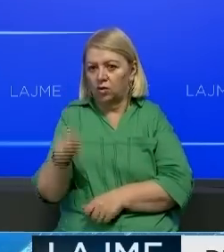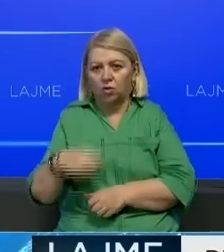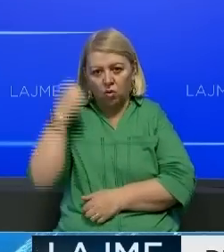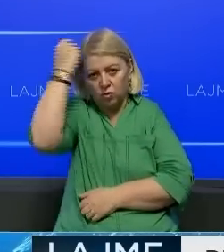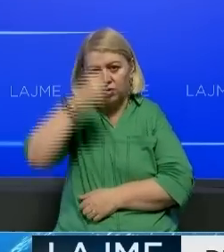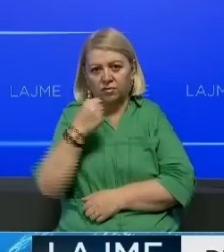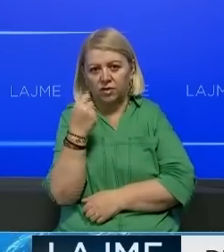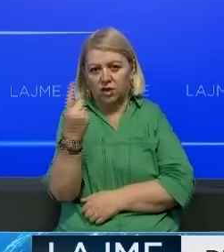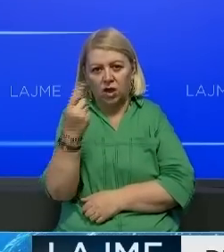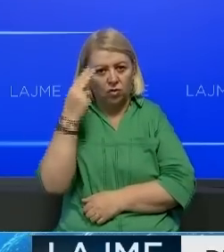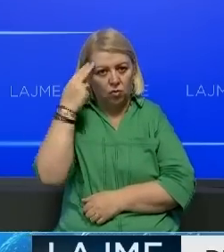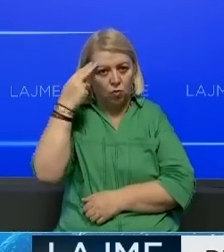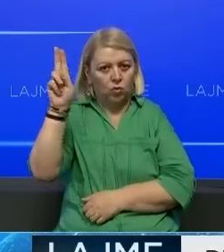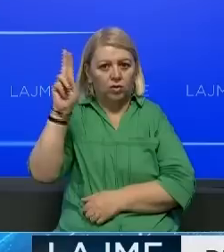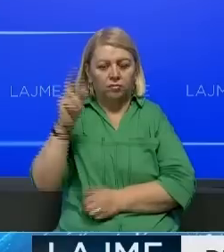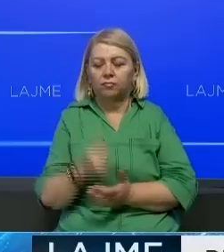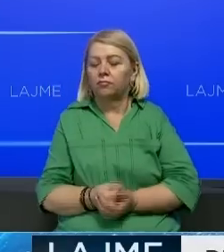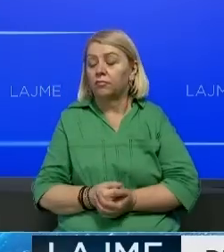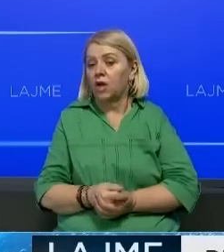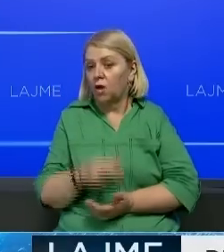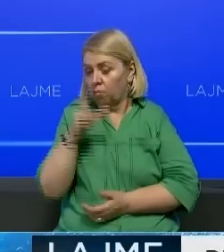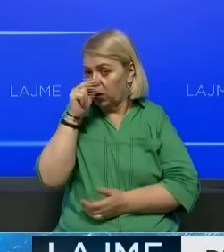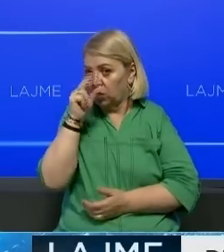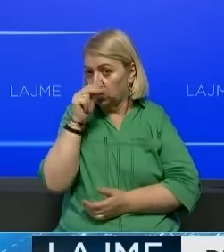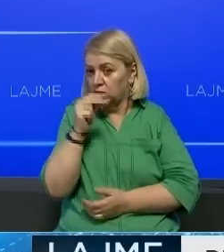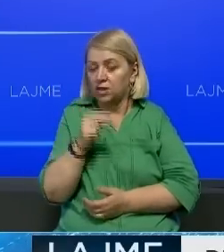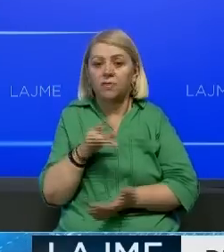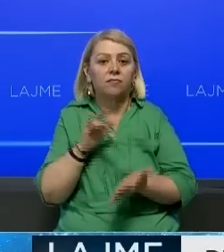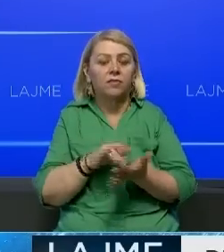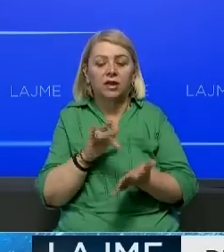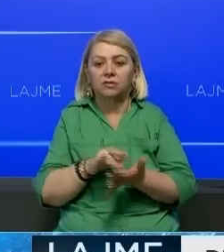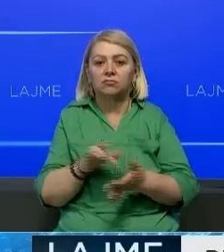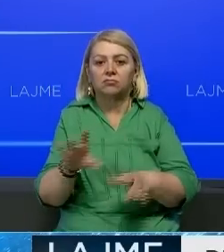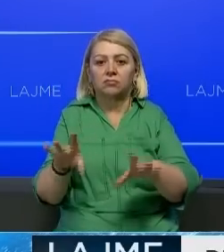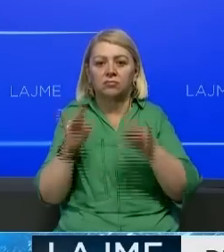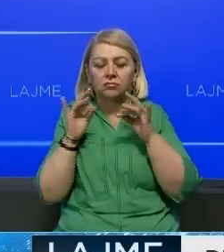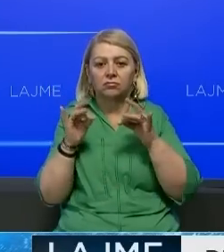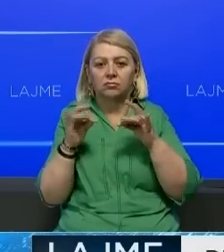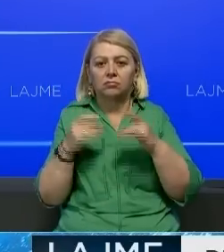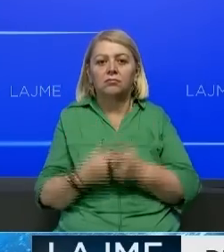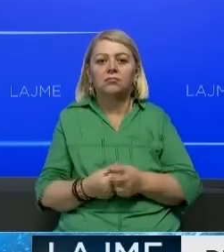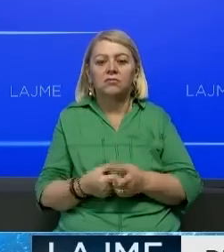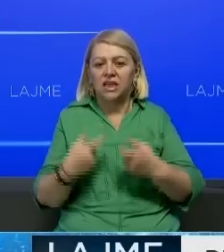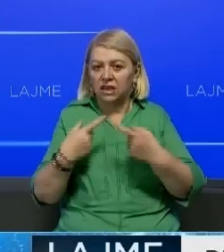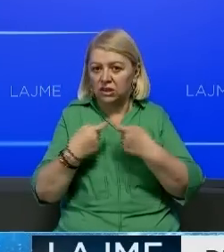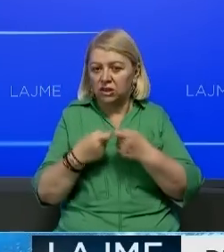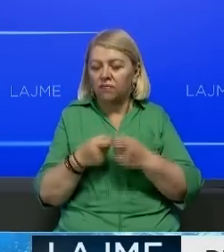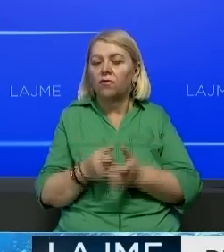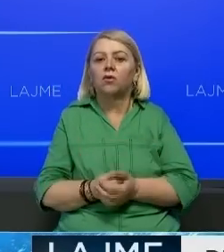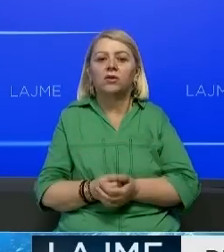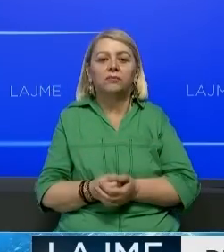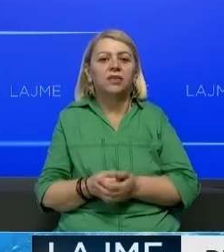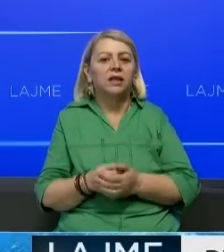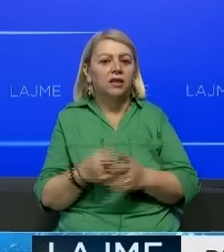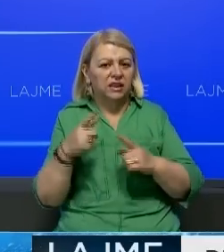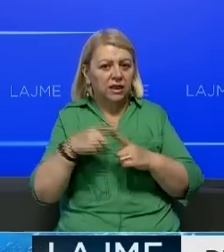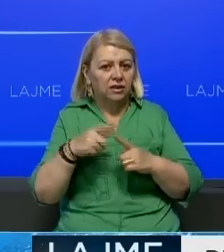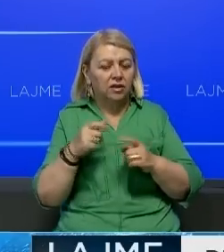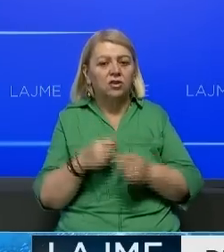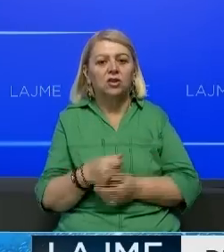1 shtetas i huaj. Policia ka njoftuar se në vend ngjarje është gjetur dhe sekuestruar një revolje e tipit TT